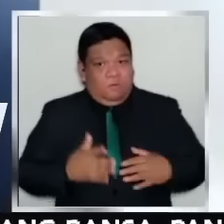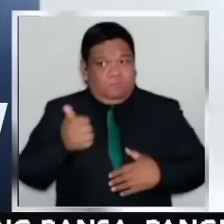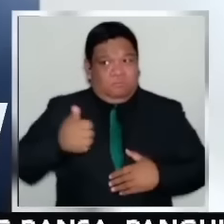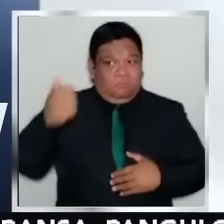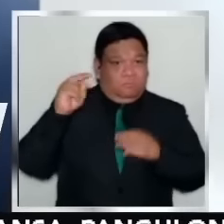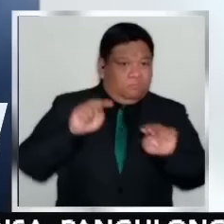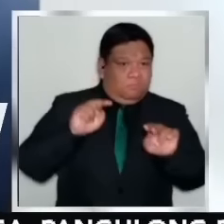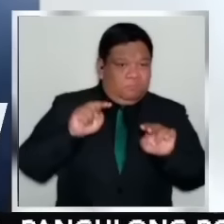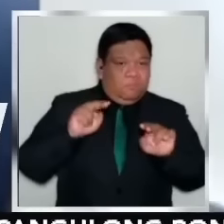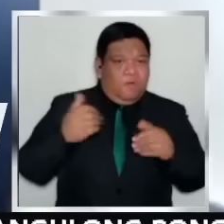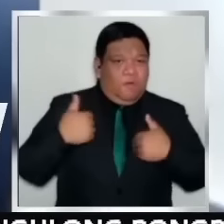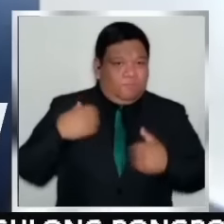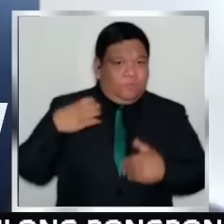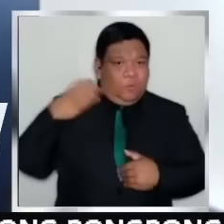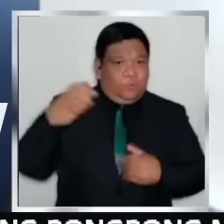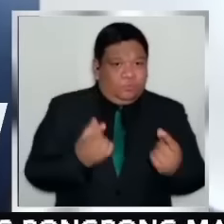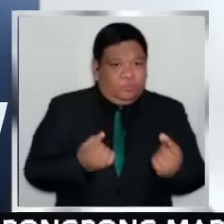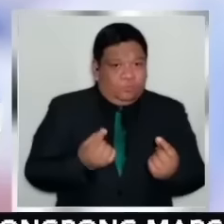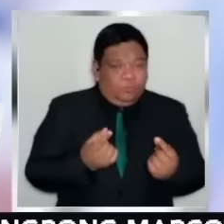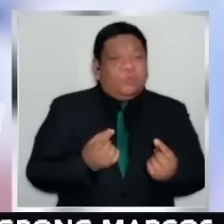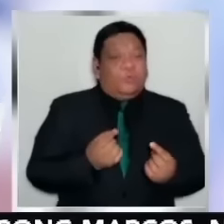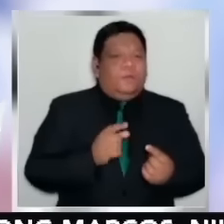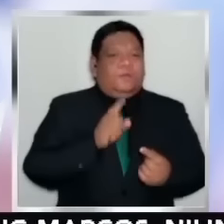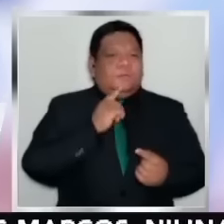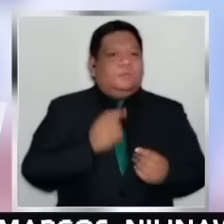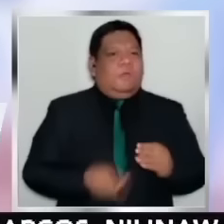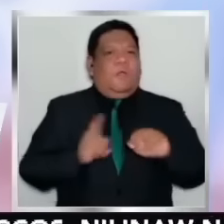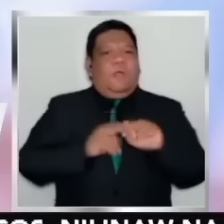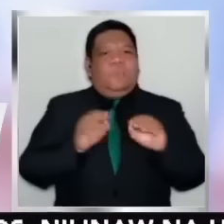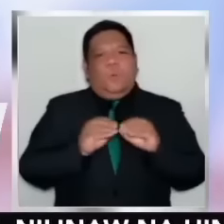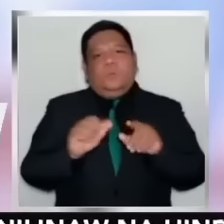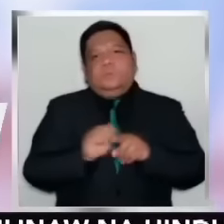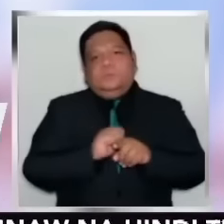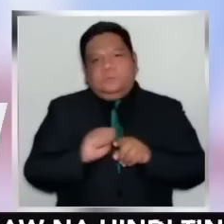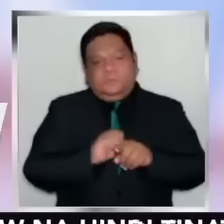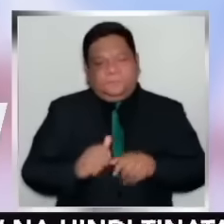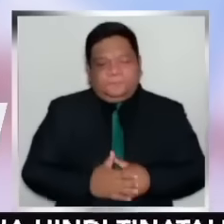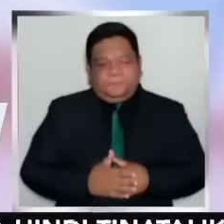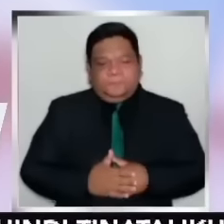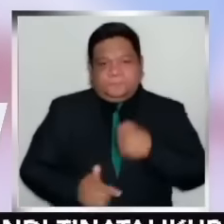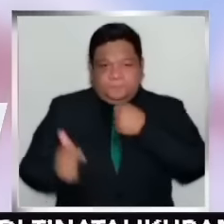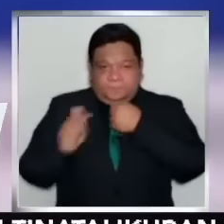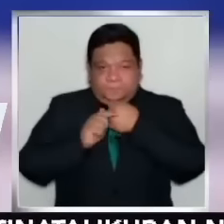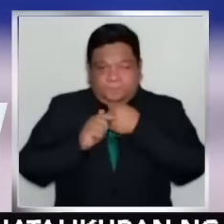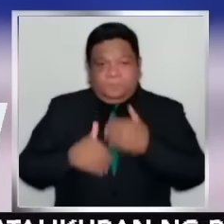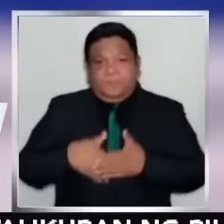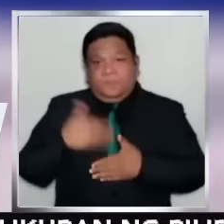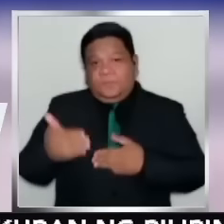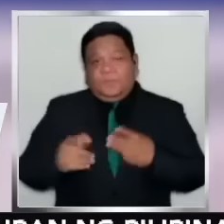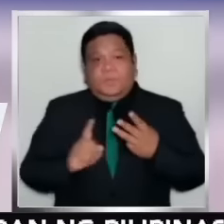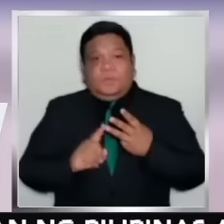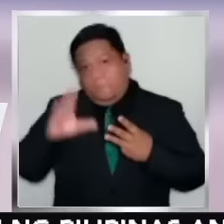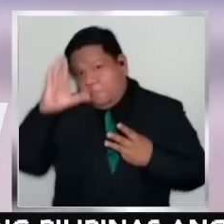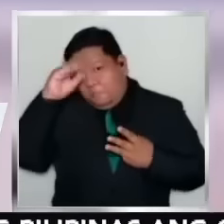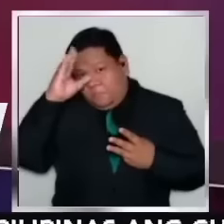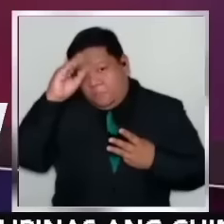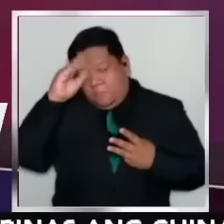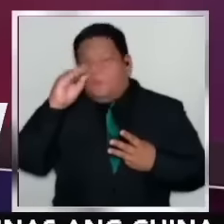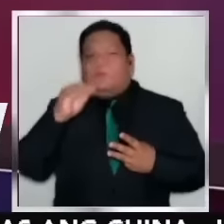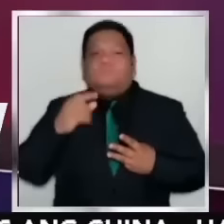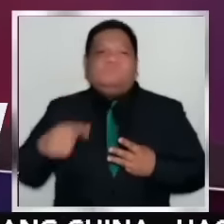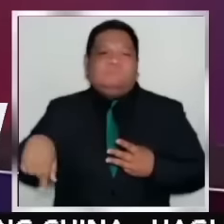coaches is nag-extra training po kami. Silver medalist naman sa Kun Bukator Male Bamboo Shield Solo Form, si Mark James Lacau.